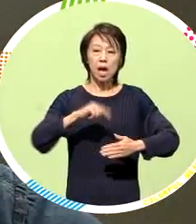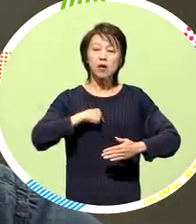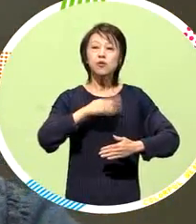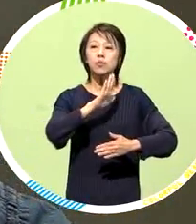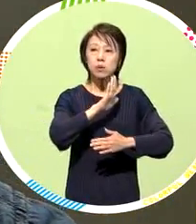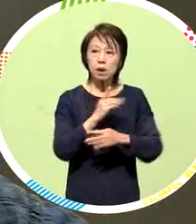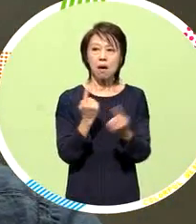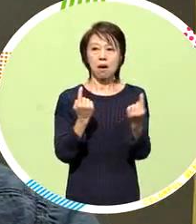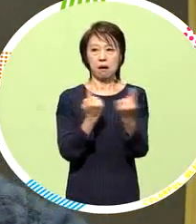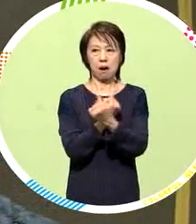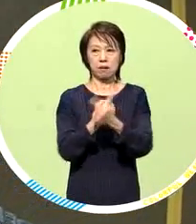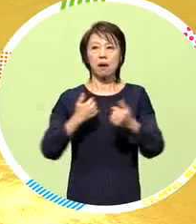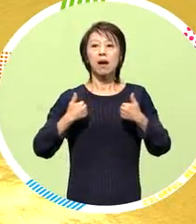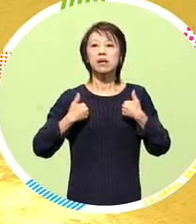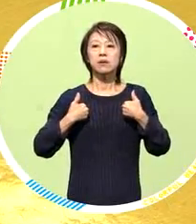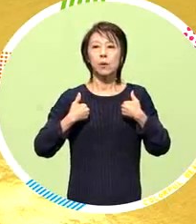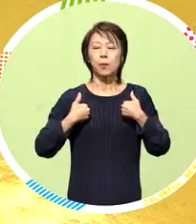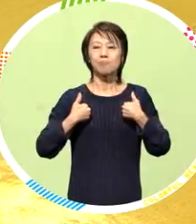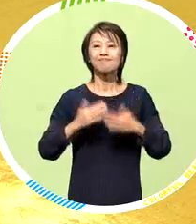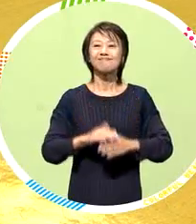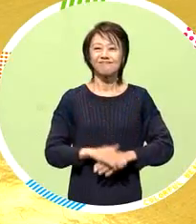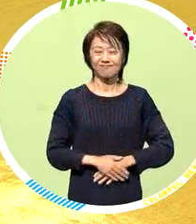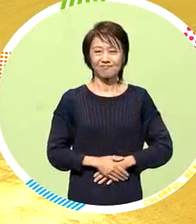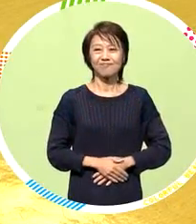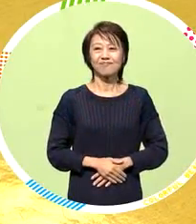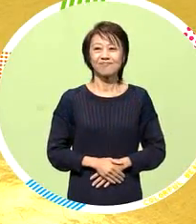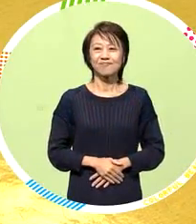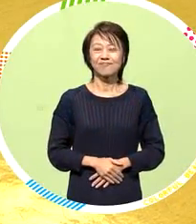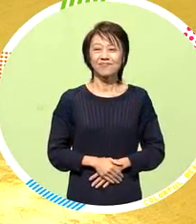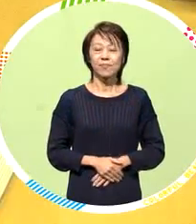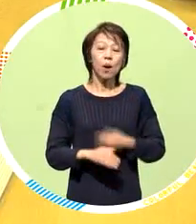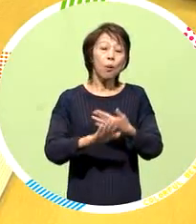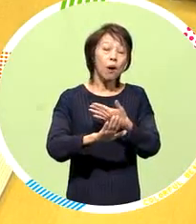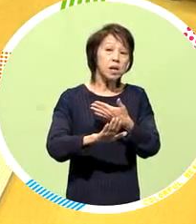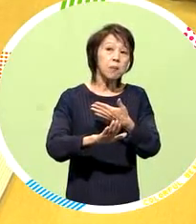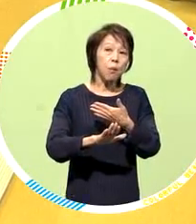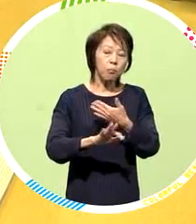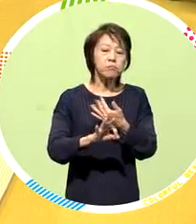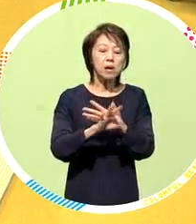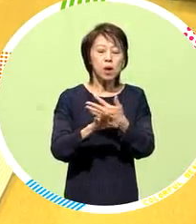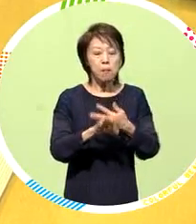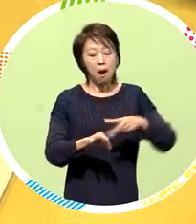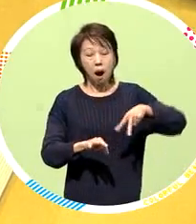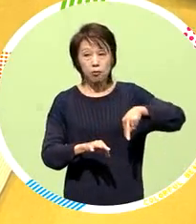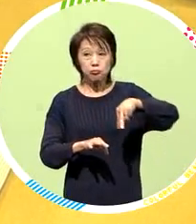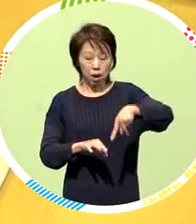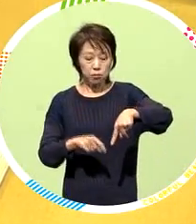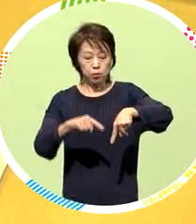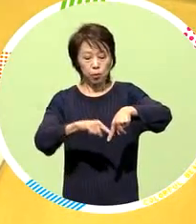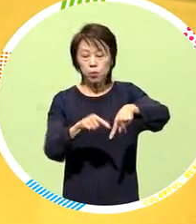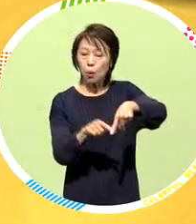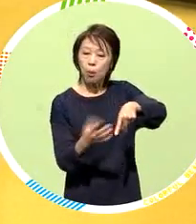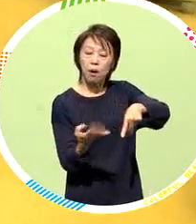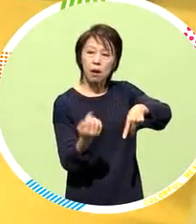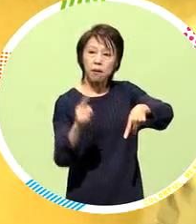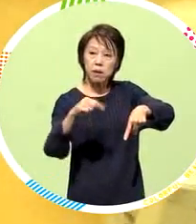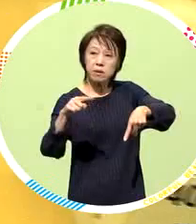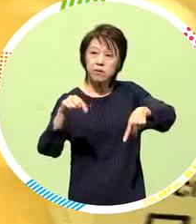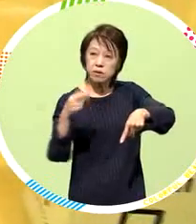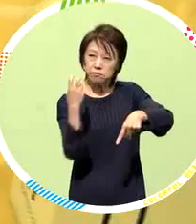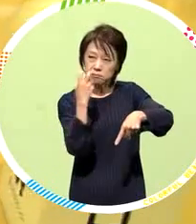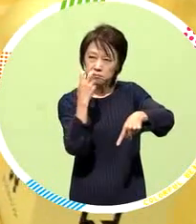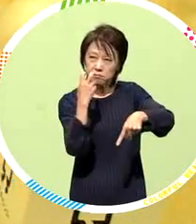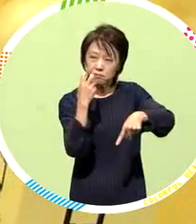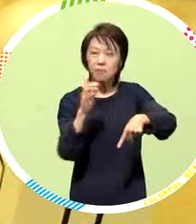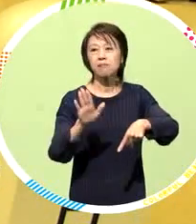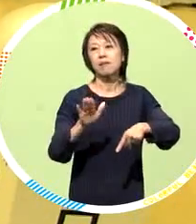ね縁さ他にもね歩幅を計測したりしながら6ほどをチェックしたりもし